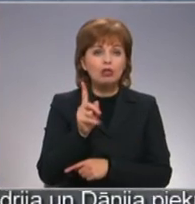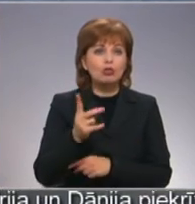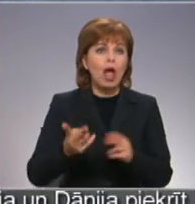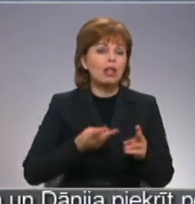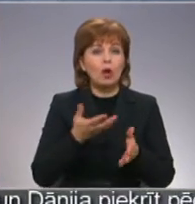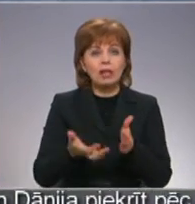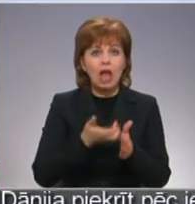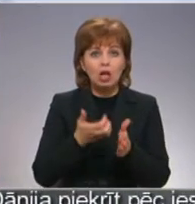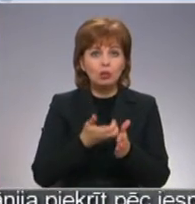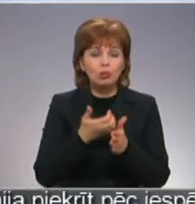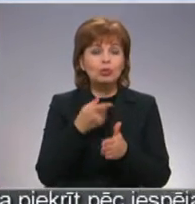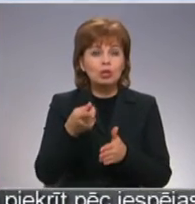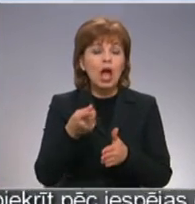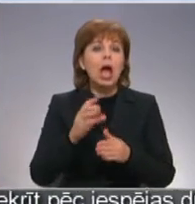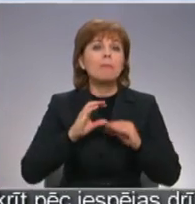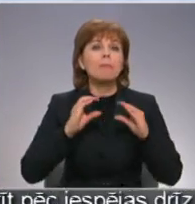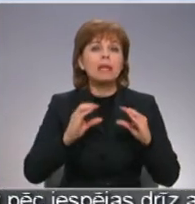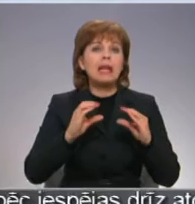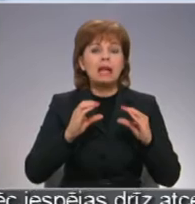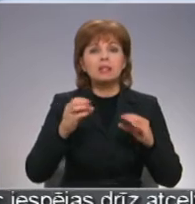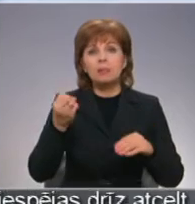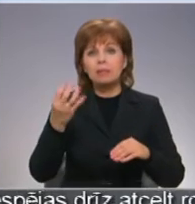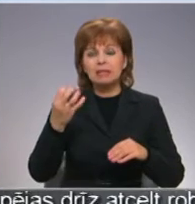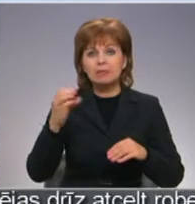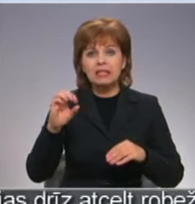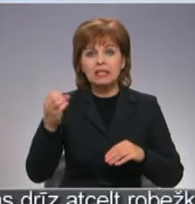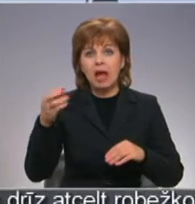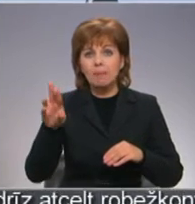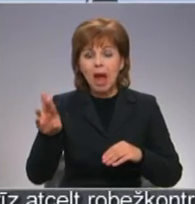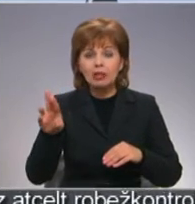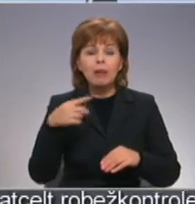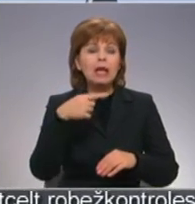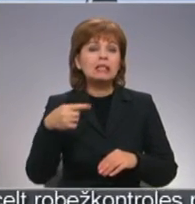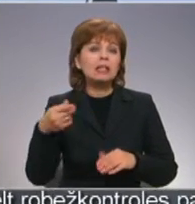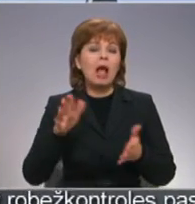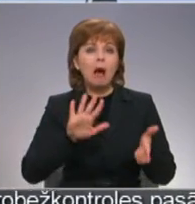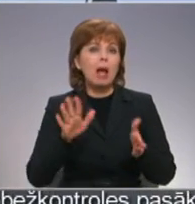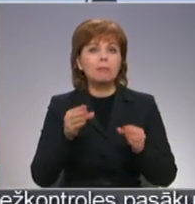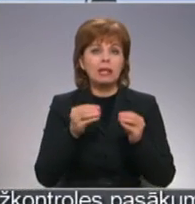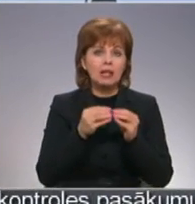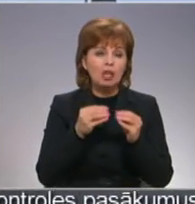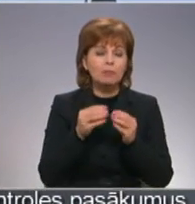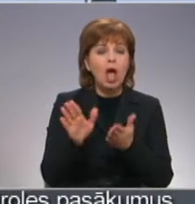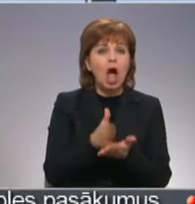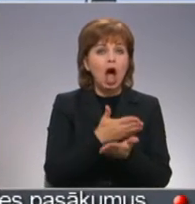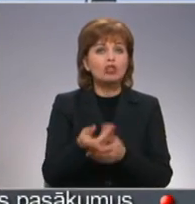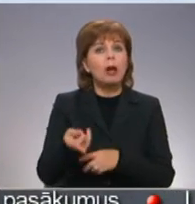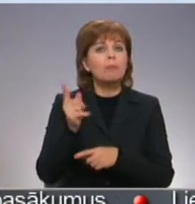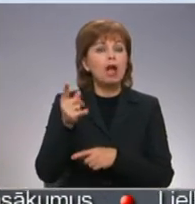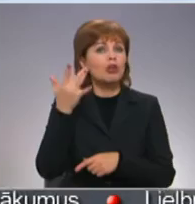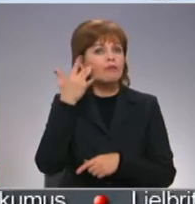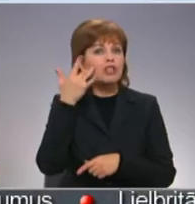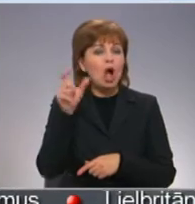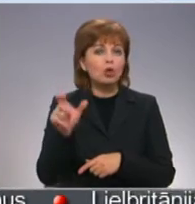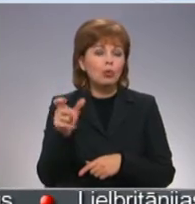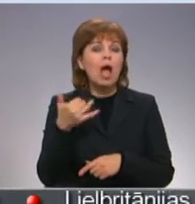netrūkst. Optimisti lēš, ka ledus biezums sasniedz 15 cm, citi apgalvo, ka tie ir tikai 10. Atšķiras arī makšķernieka viedokļi, kurā